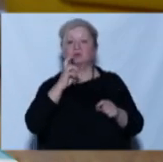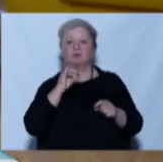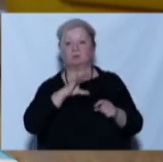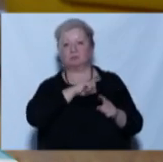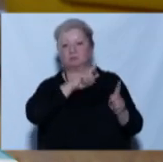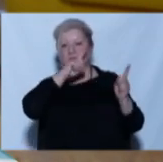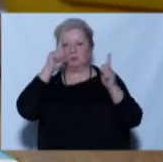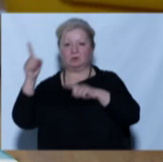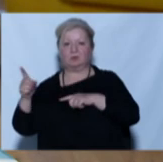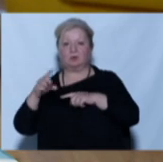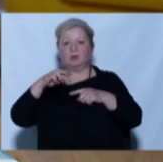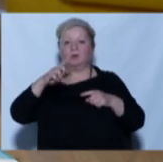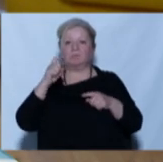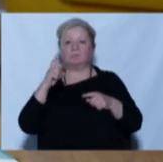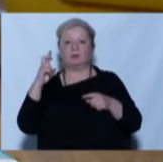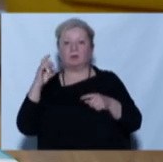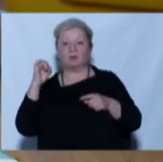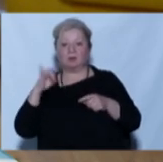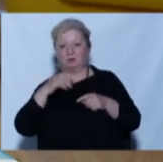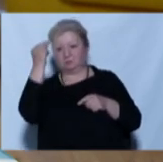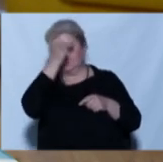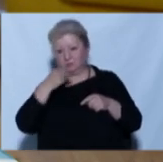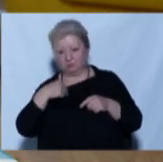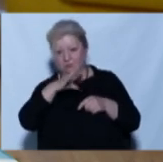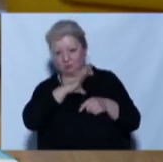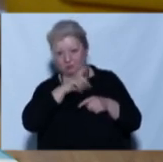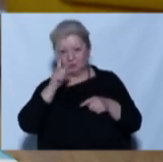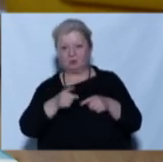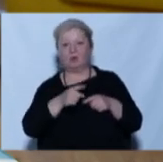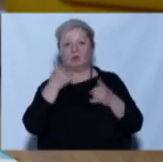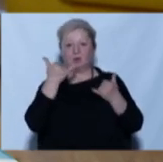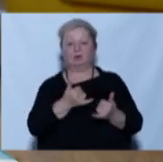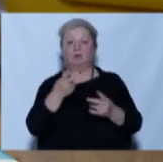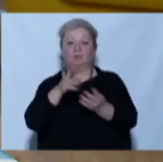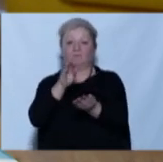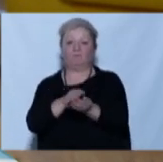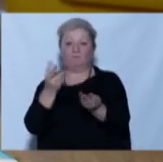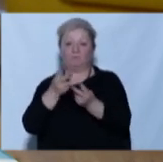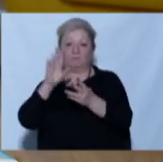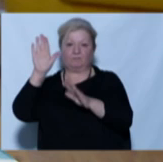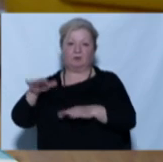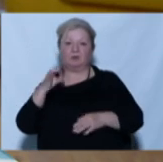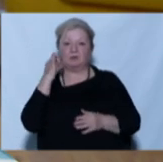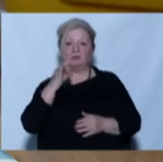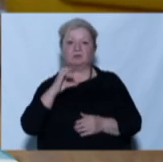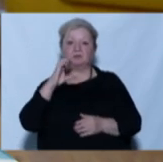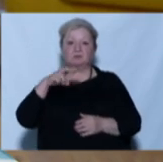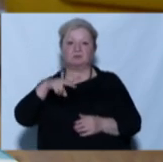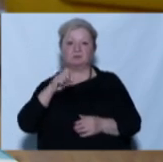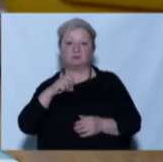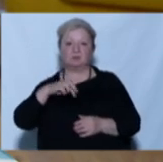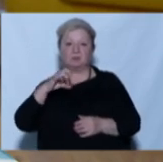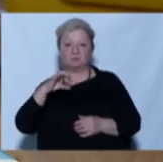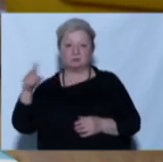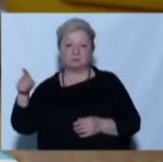გარდაიცვალა და დაკრძალულია მედინაში, იქ სადაც დაკრძალულია ისლამის ფუძემდებელი